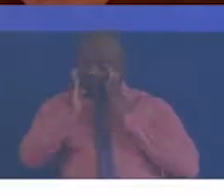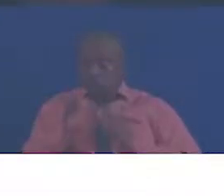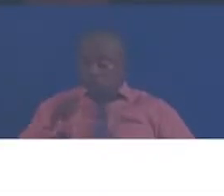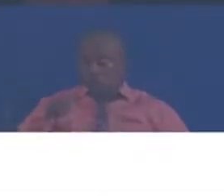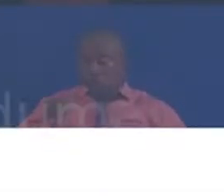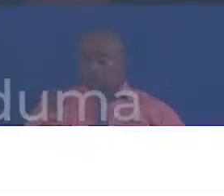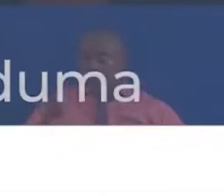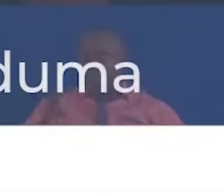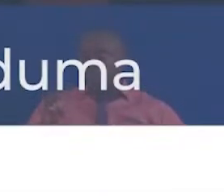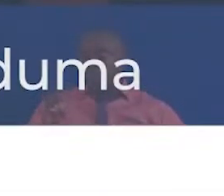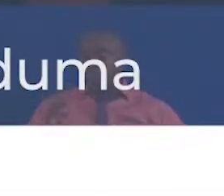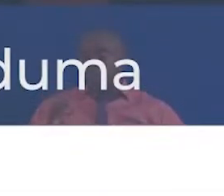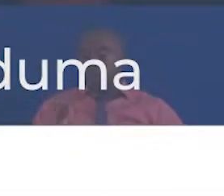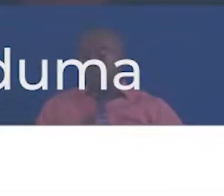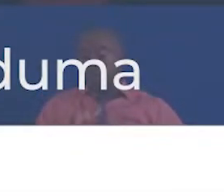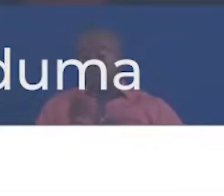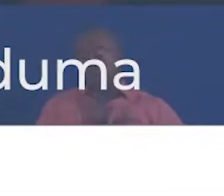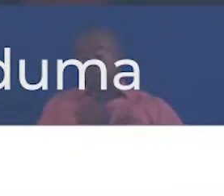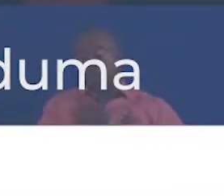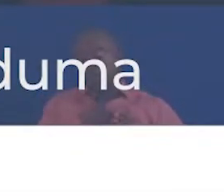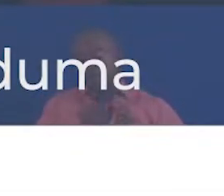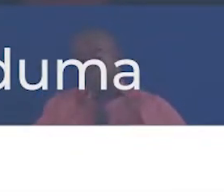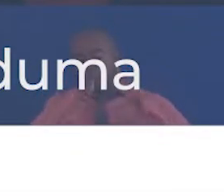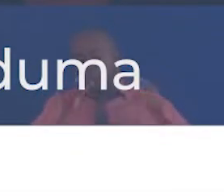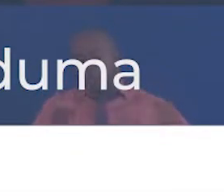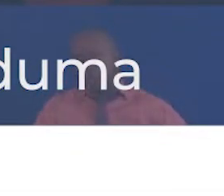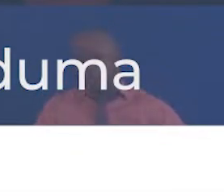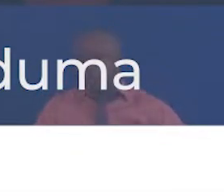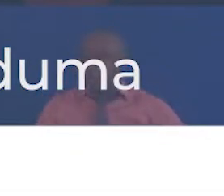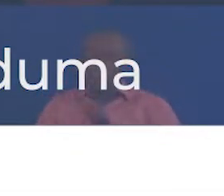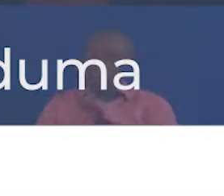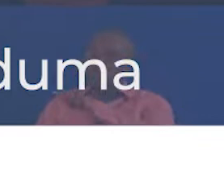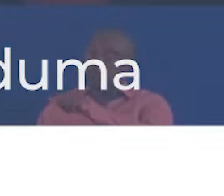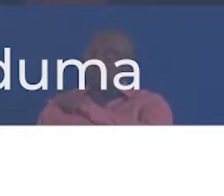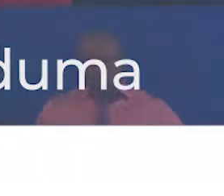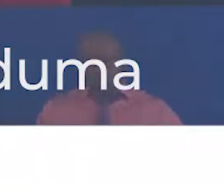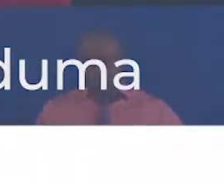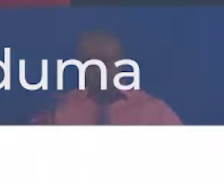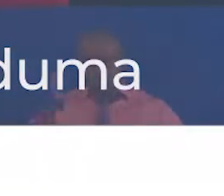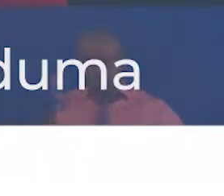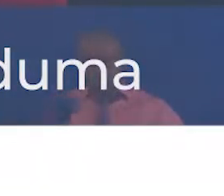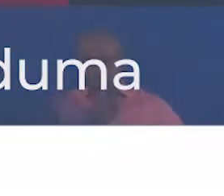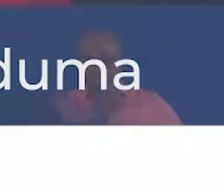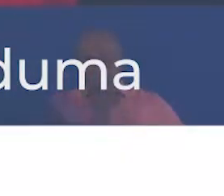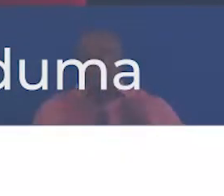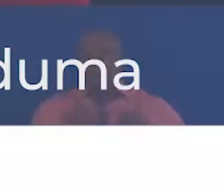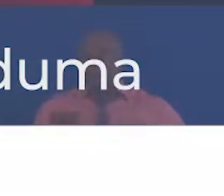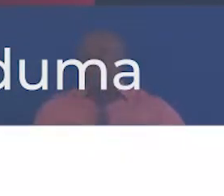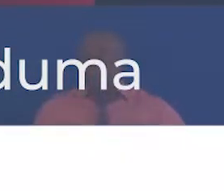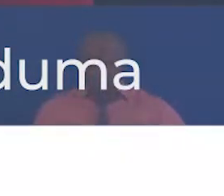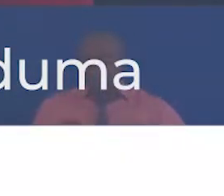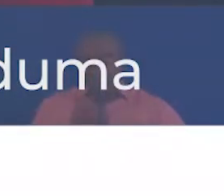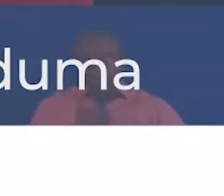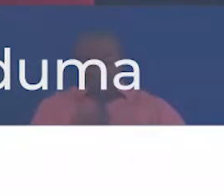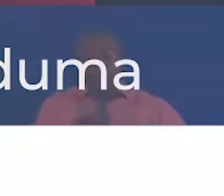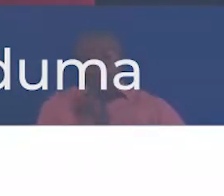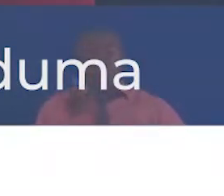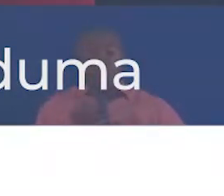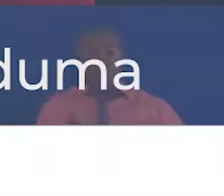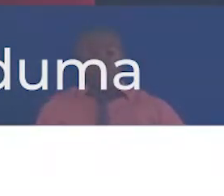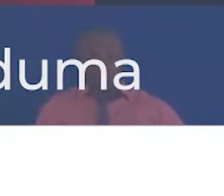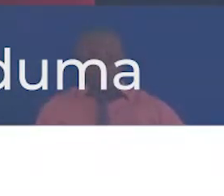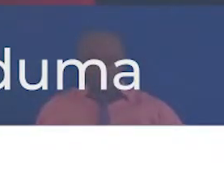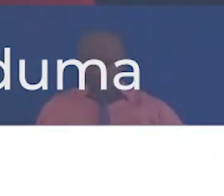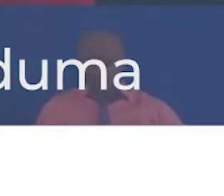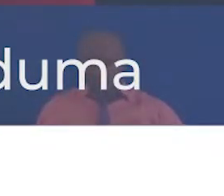2022-2023. Shangai amesema kwamba tangu zoezi la kuwahamisha wakazi wa eneo hilo kwa hiari, huduma za kijamii zimesitishwa na kusema